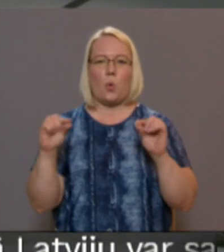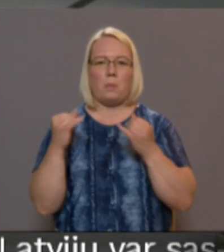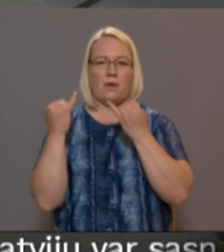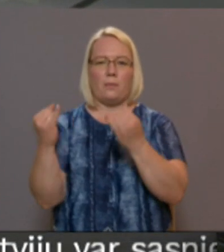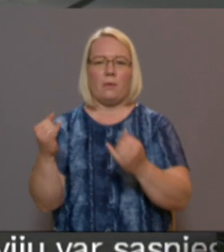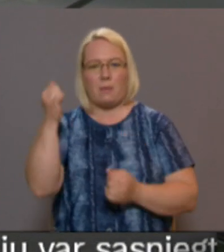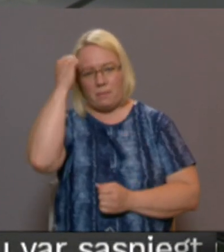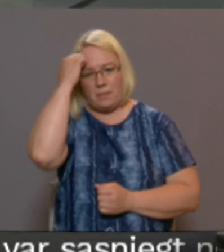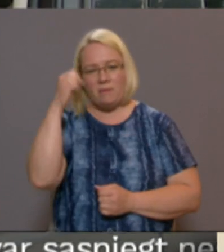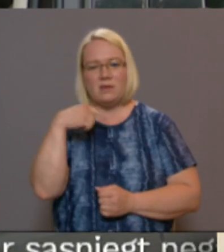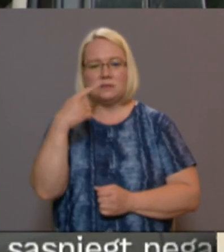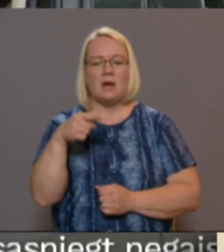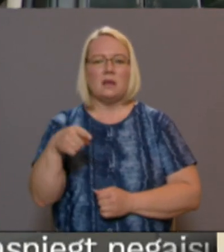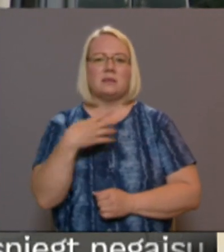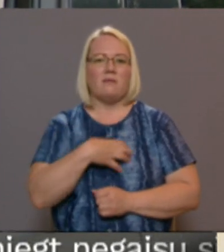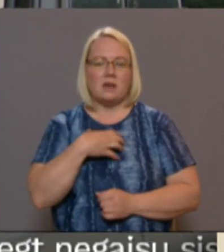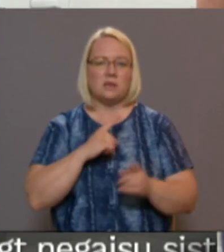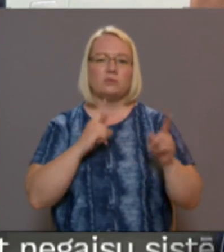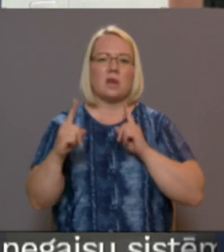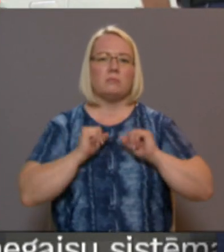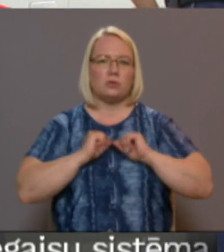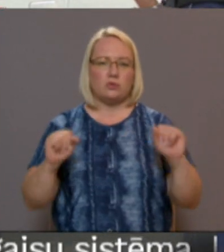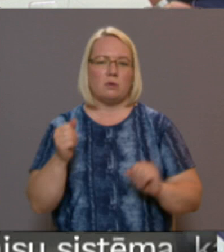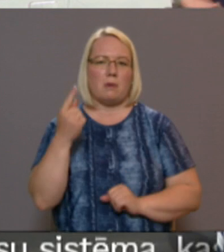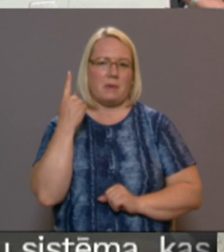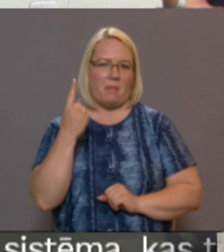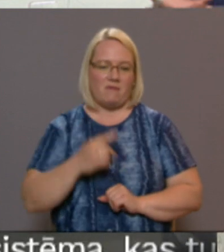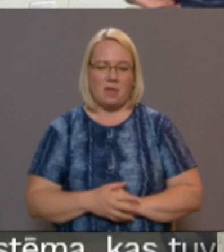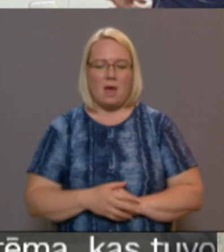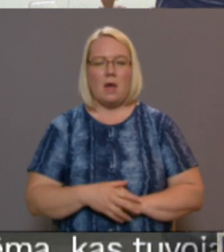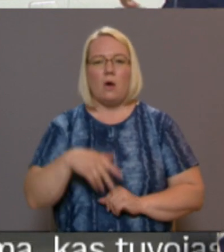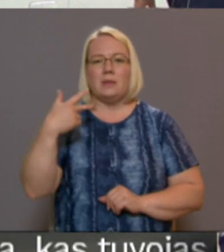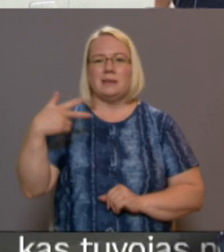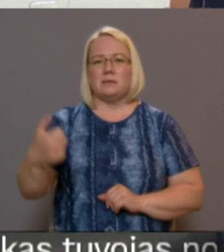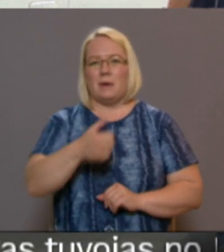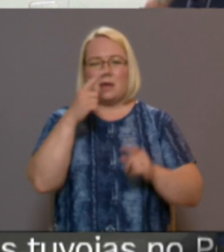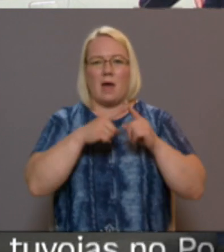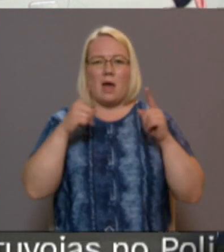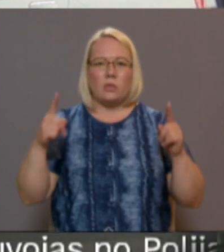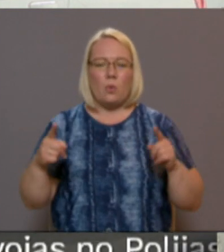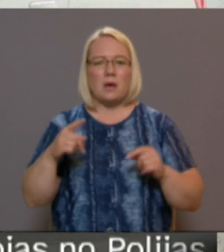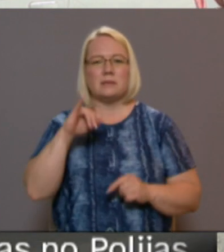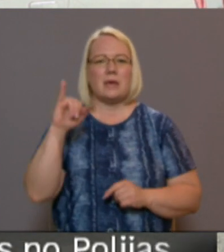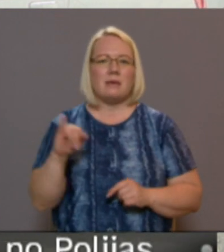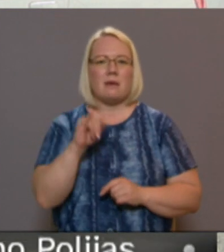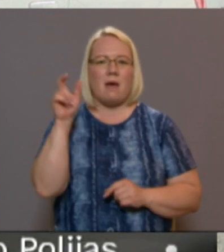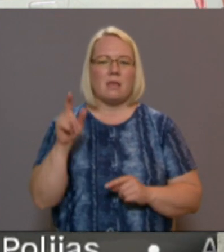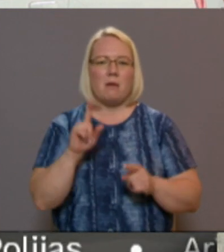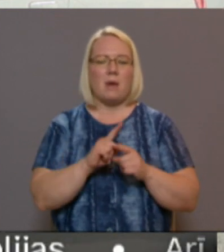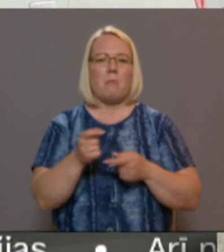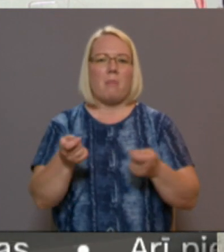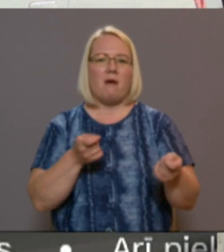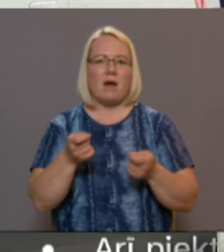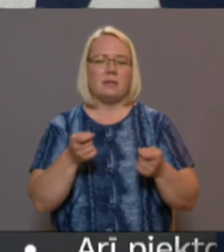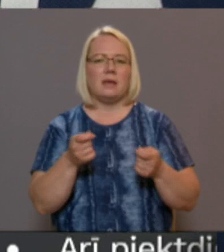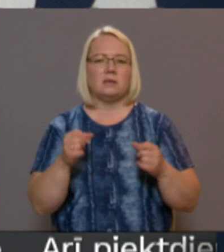ļoti vajadzīgs, jo satiksmes drošība ir tomēr pirmajā vietā. 30 dienesta gados lielu daļu Jāņu reidos pavadījis komandiera vietnieks